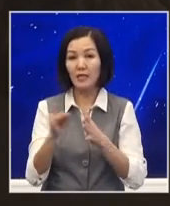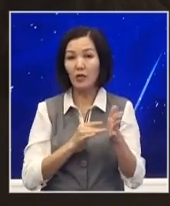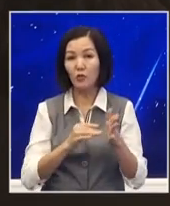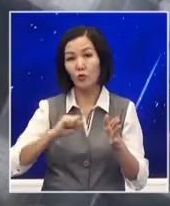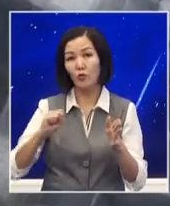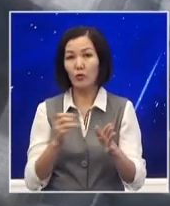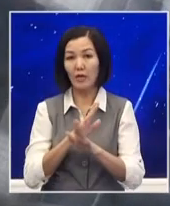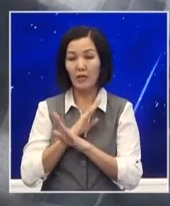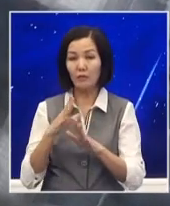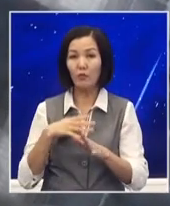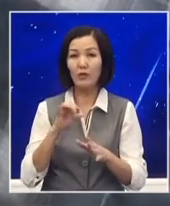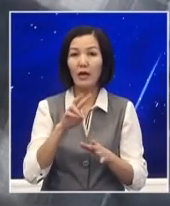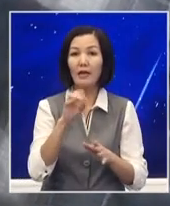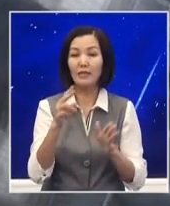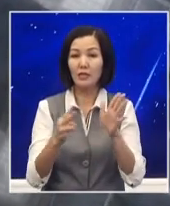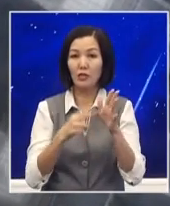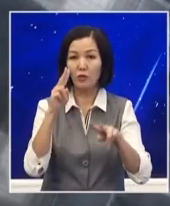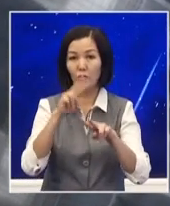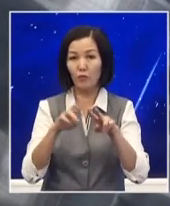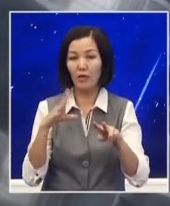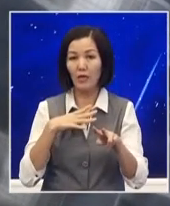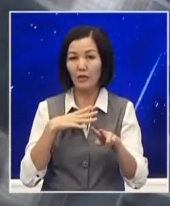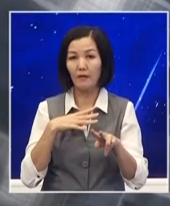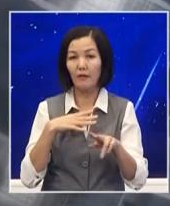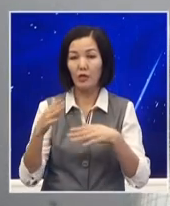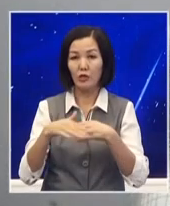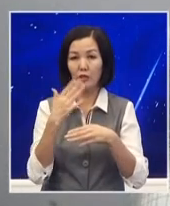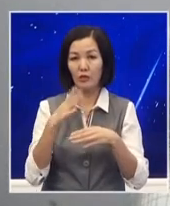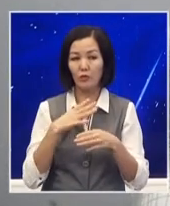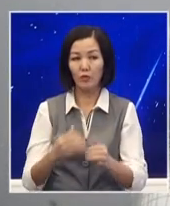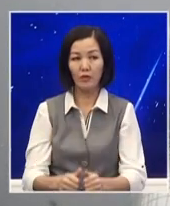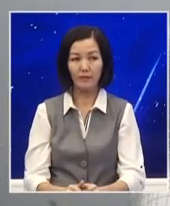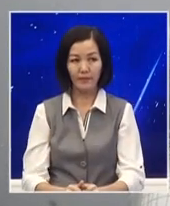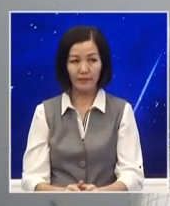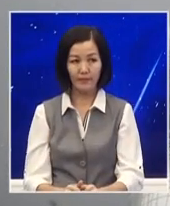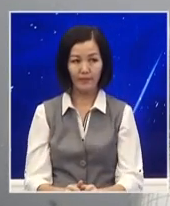болған. Ал Александр 7 жыл қамауға алынып, жазасын өтеді.